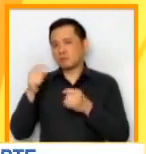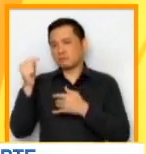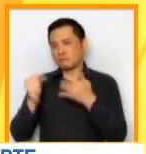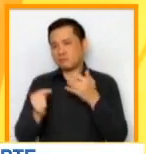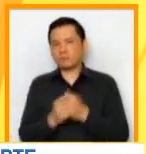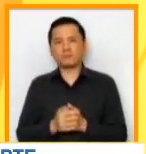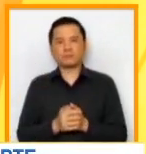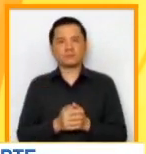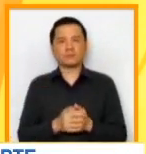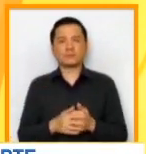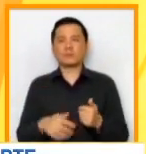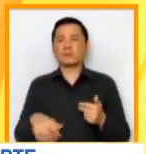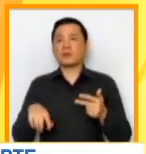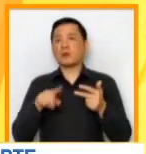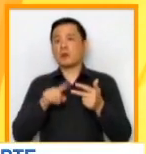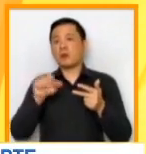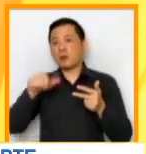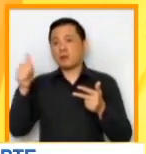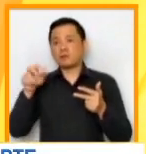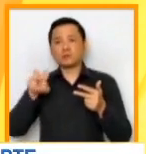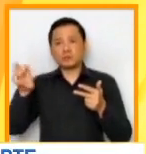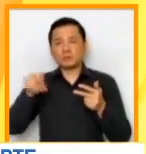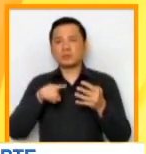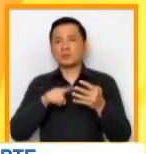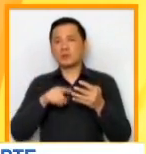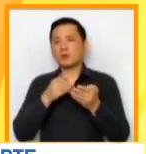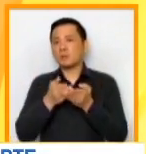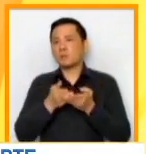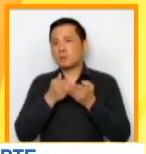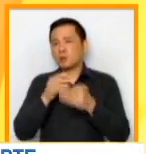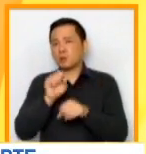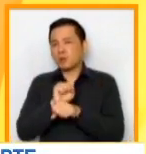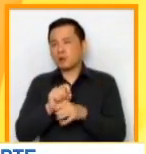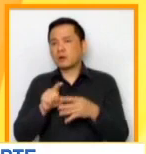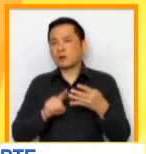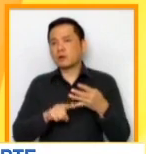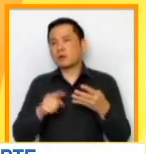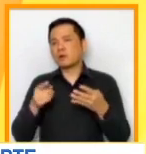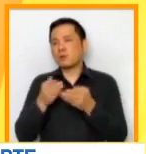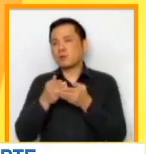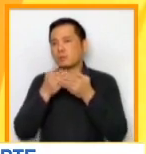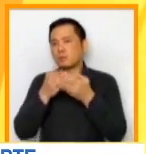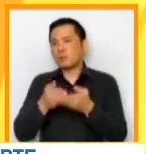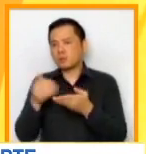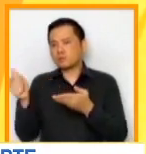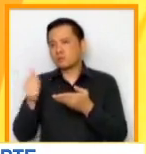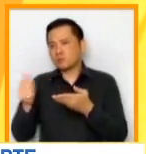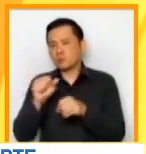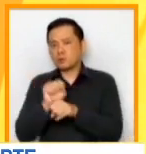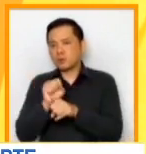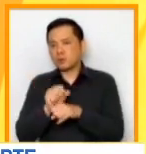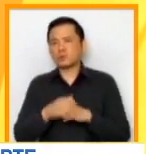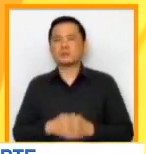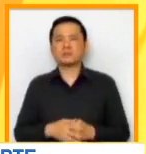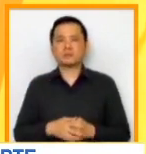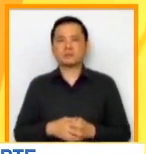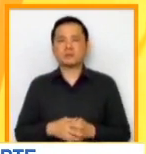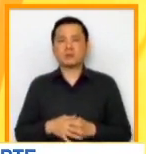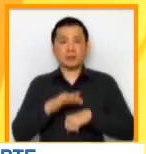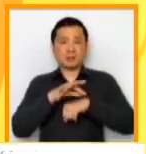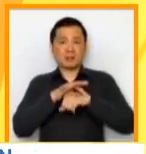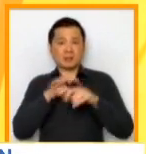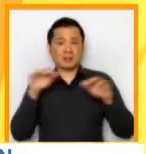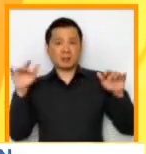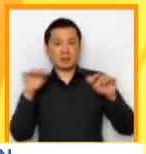o travel management, marine engineering at marine transportation. Nauna ng pinayagang mag-face-to-face ang mga kursong